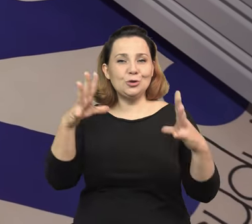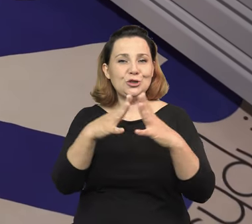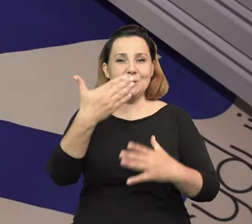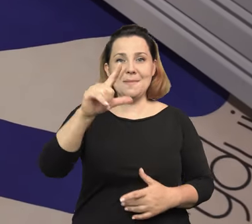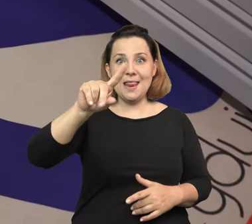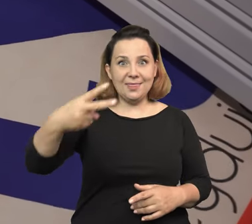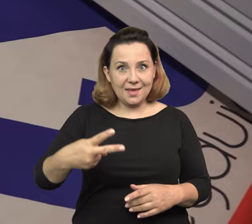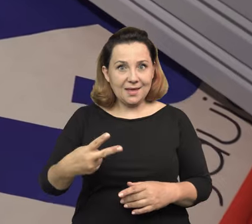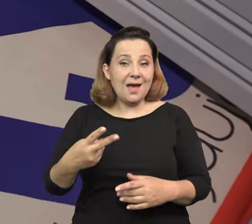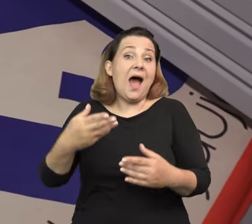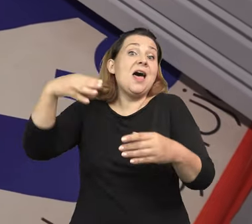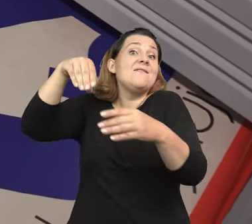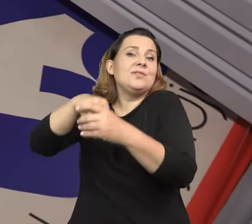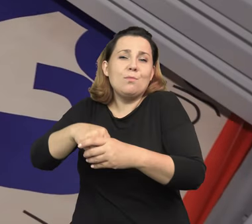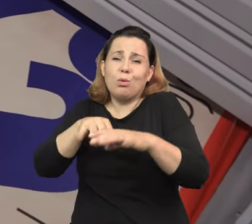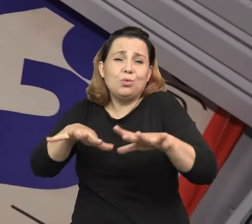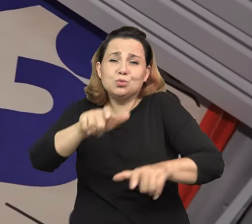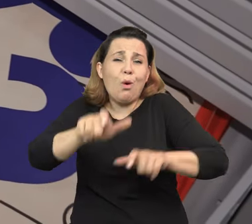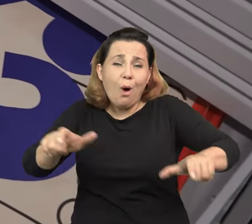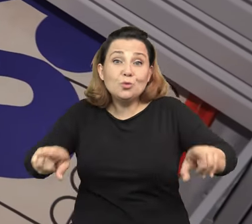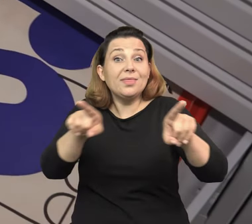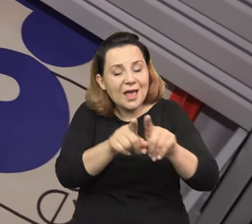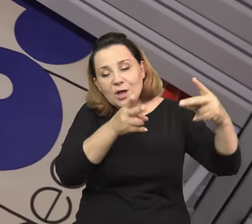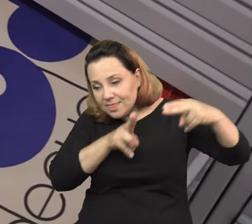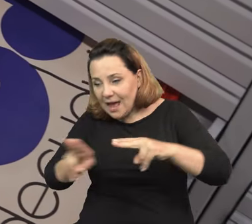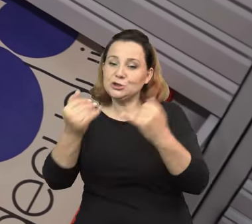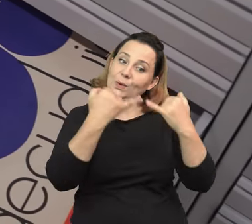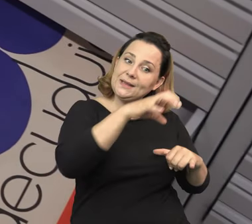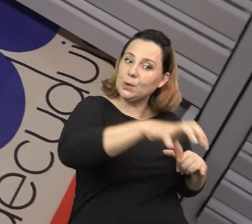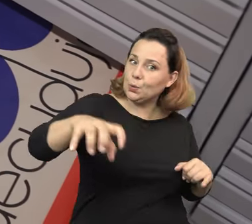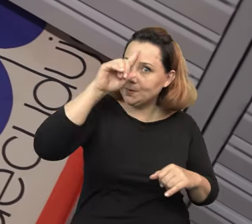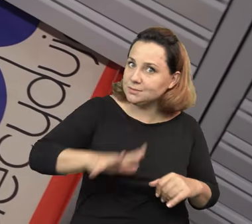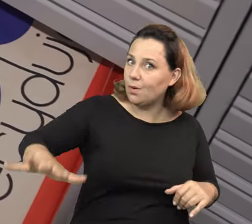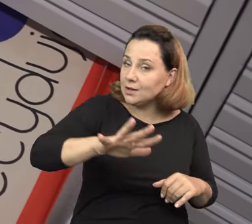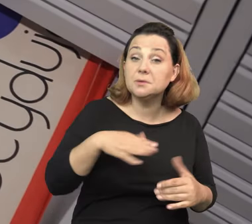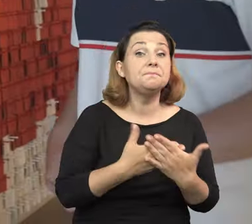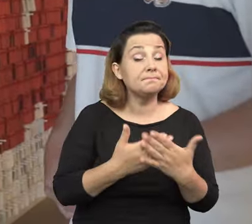ruchu zawierały się także inne grupy społeczne, bo w PRL-u